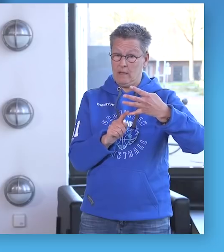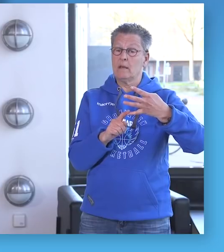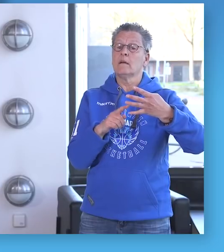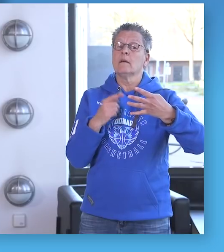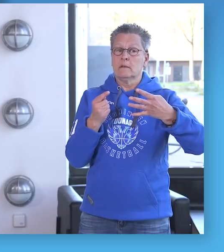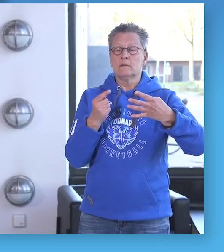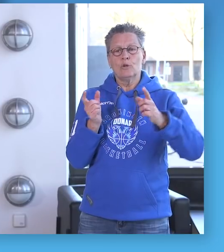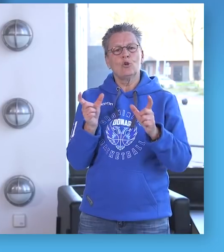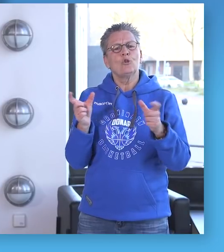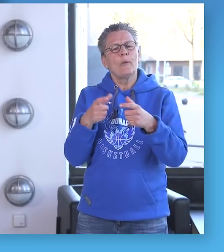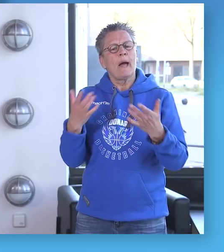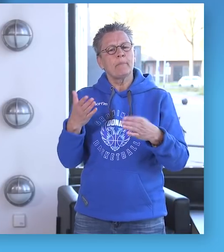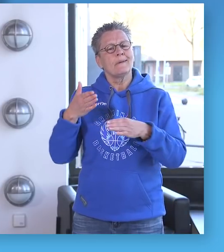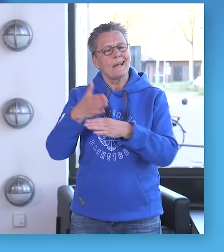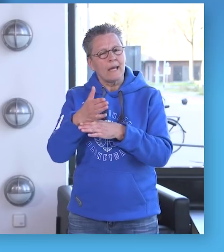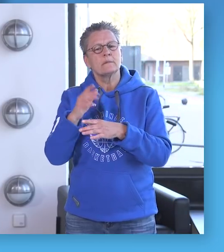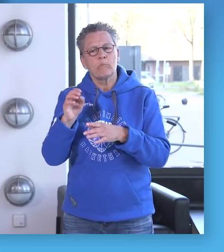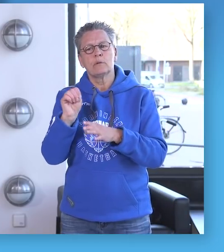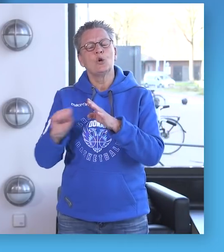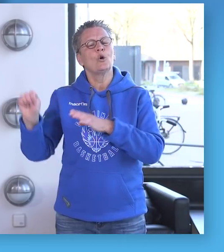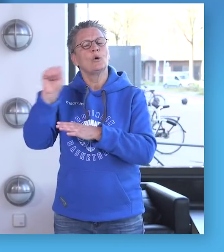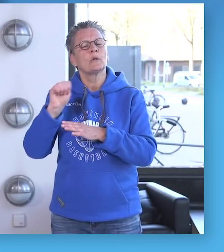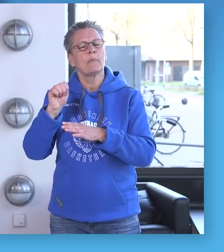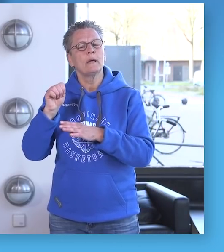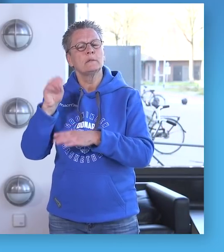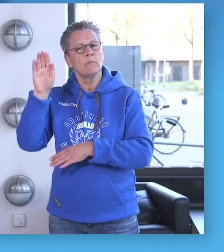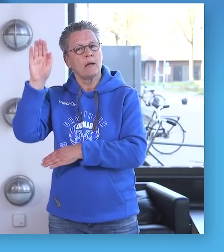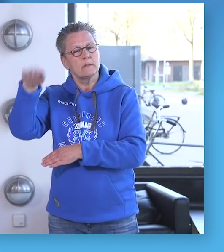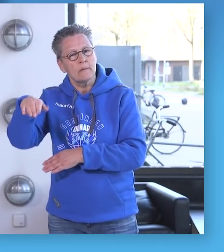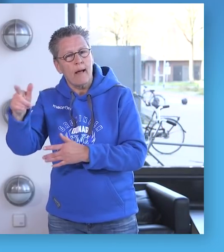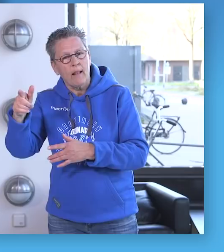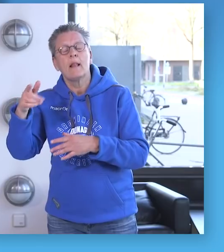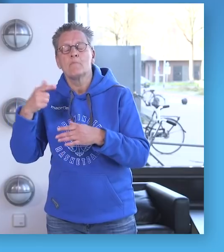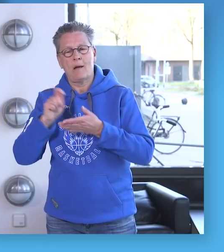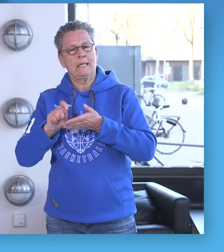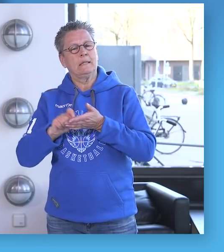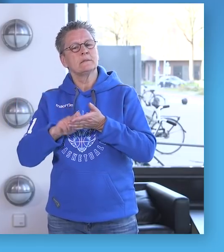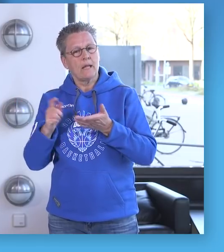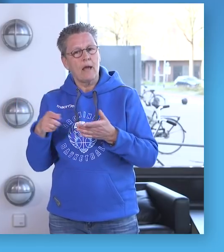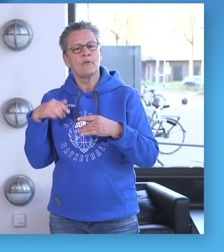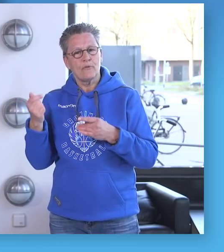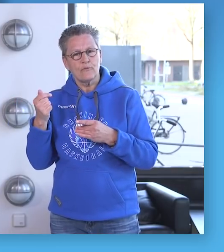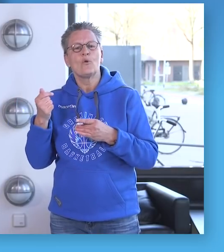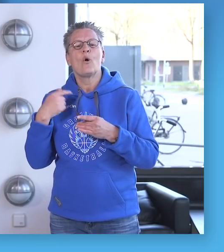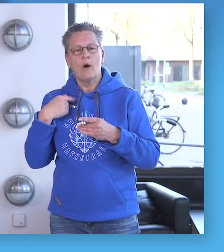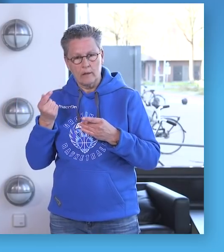clubs recht op Europese basketbal. Waarbij de kampioen dan zich mag inschrijven voor de Basketball Champions League.